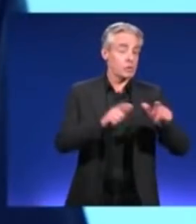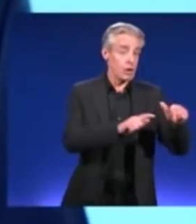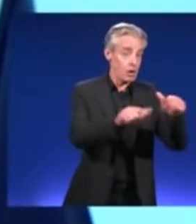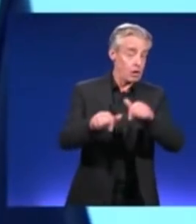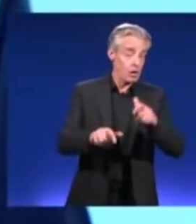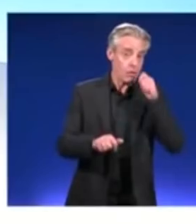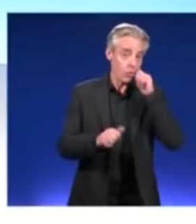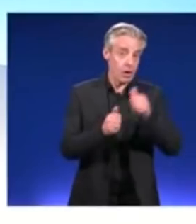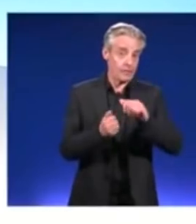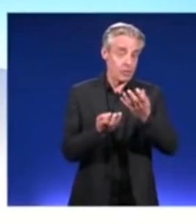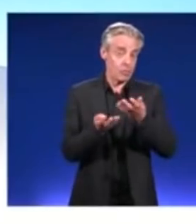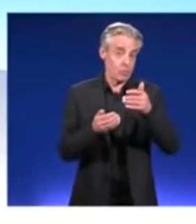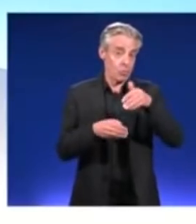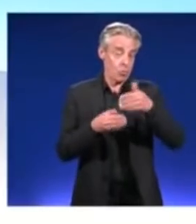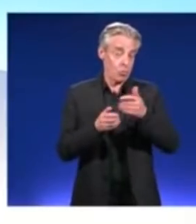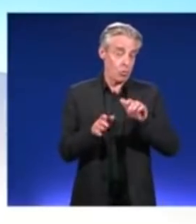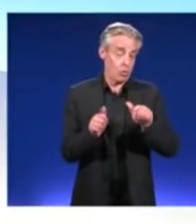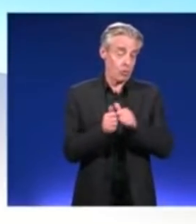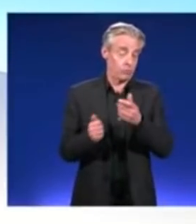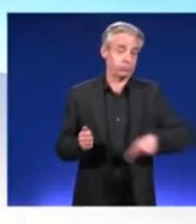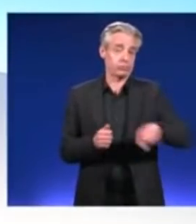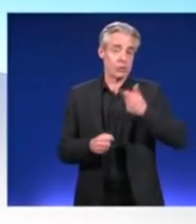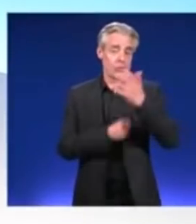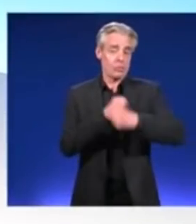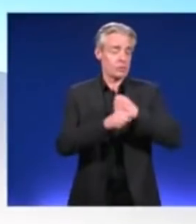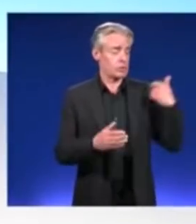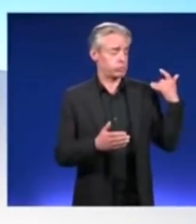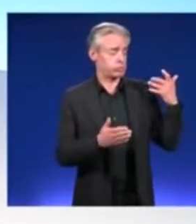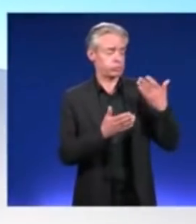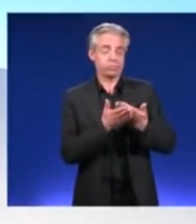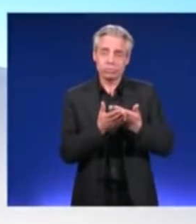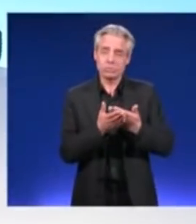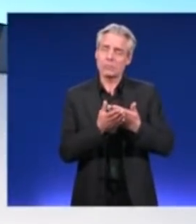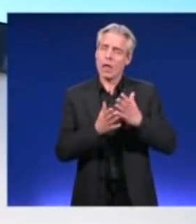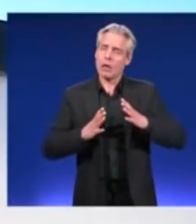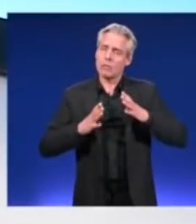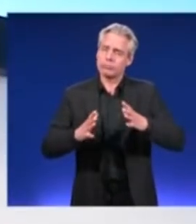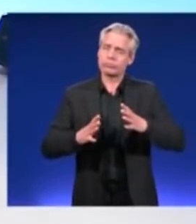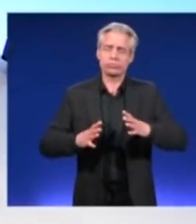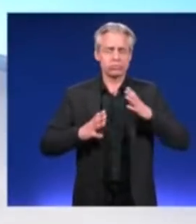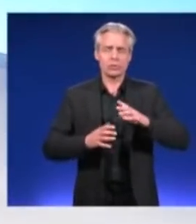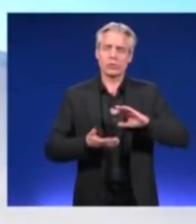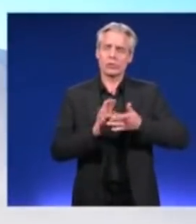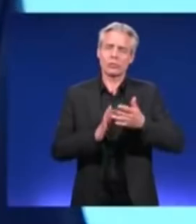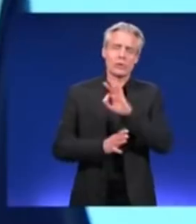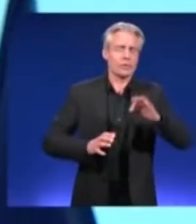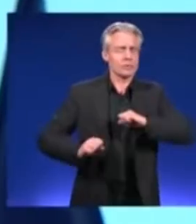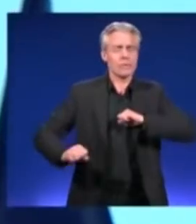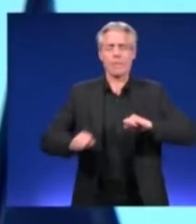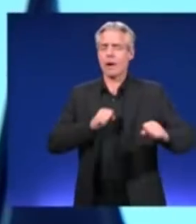ce soir à mes côtés, qui durant ces dernières années ont tant donné, partout sur le